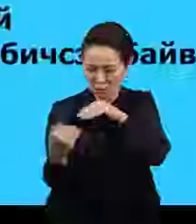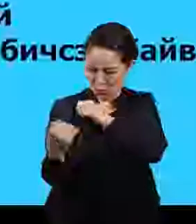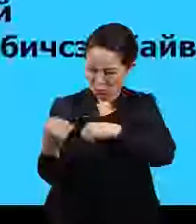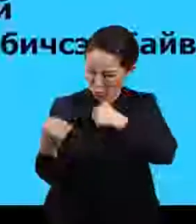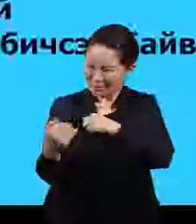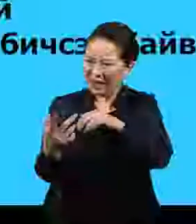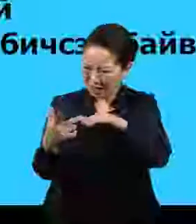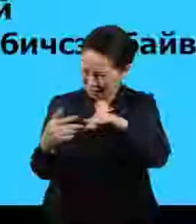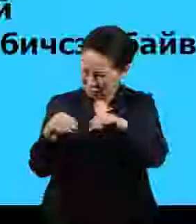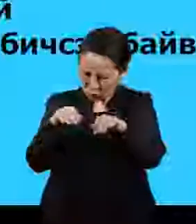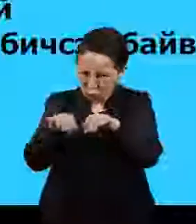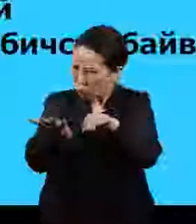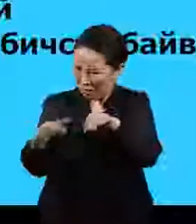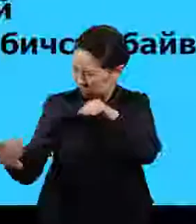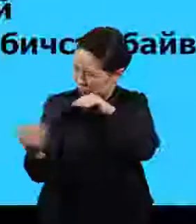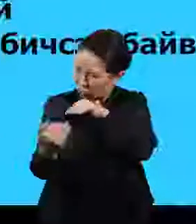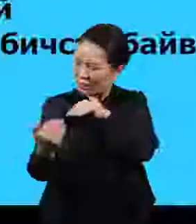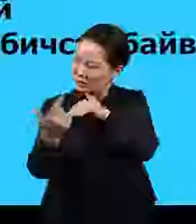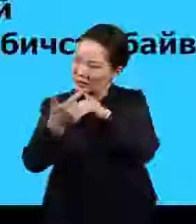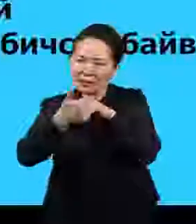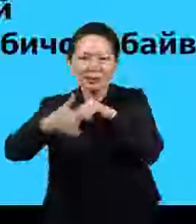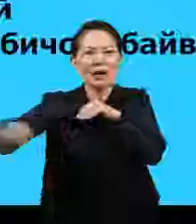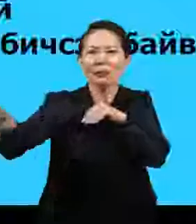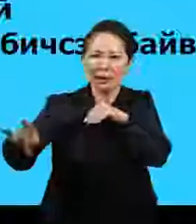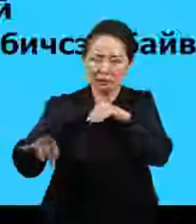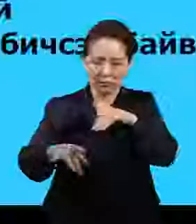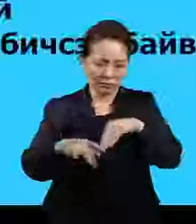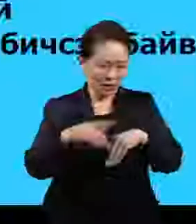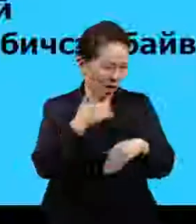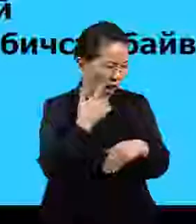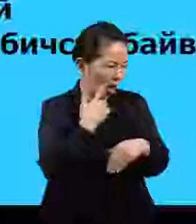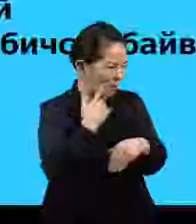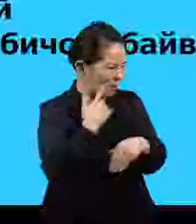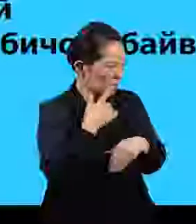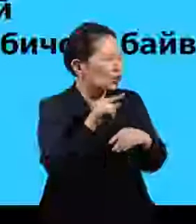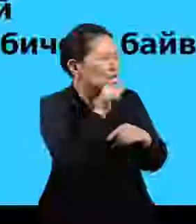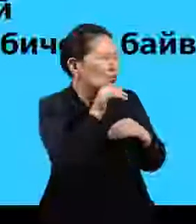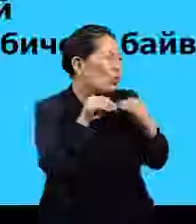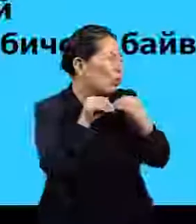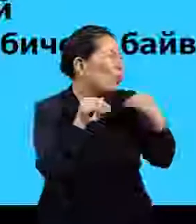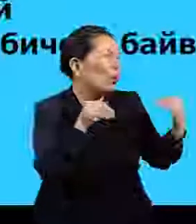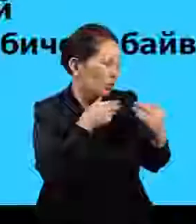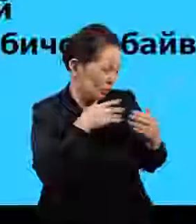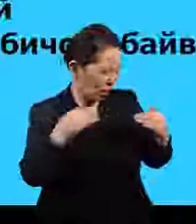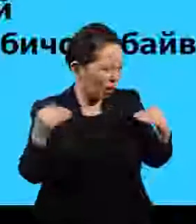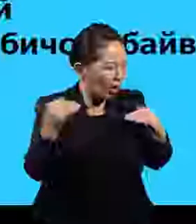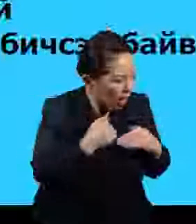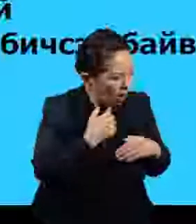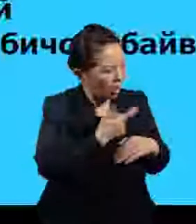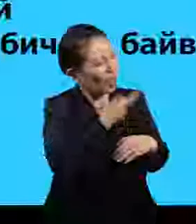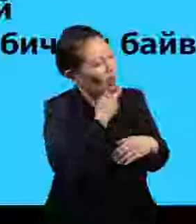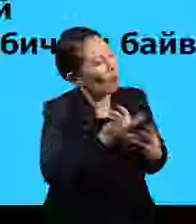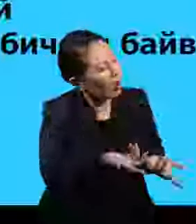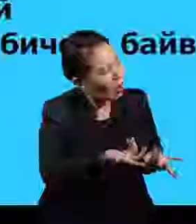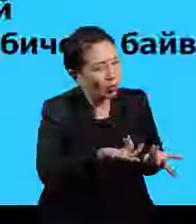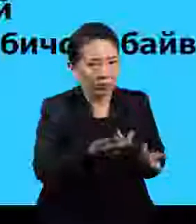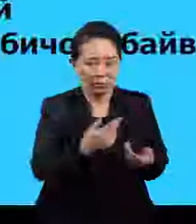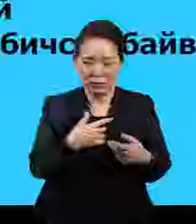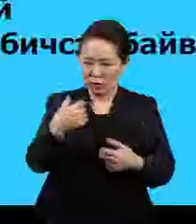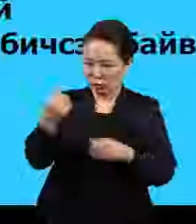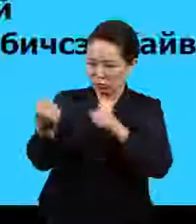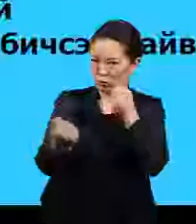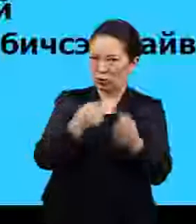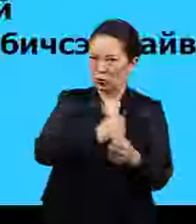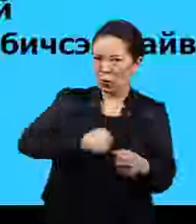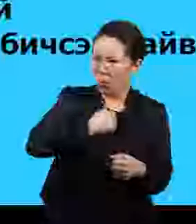уурлан урсгал сүрөөд байна, зам тавьж өг. Гэтэл өнөө эмэгтэй чи ухарчхал да би нэгэнд ороод ирлээ штэ. Гэтэл өнөө